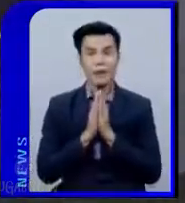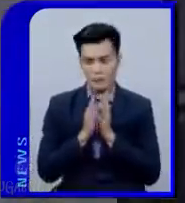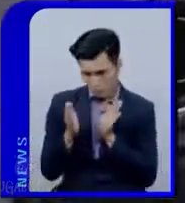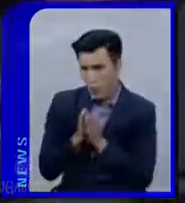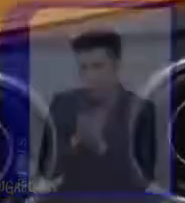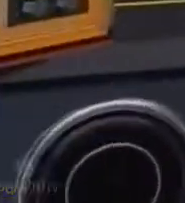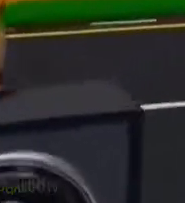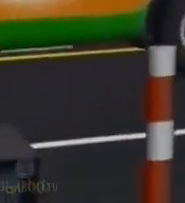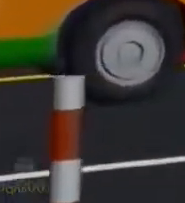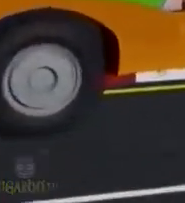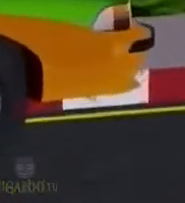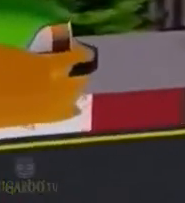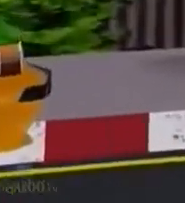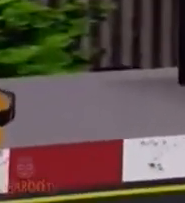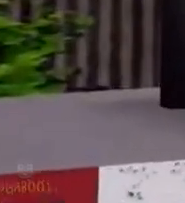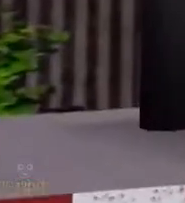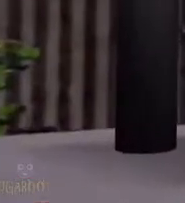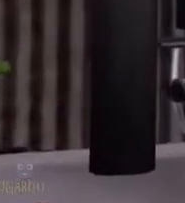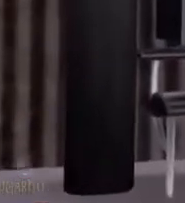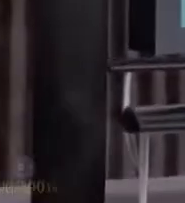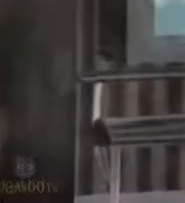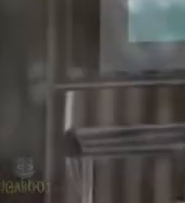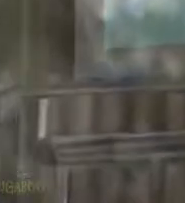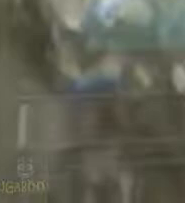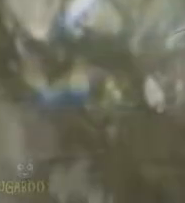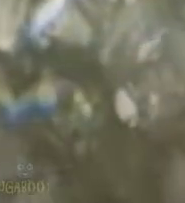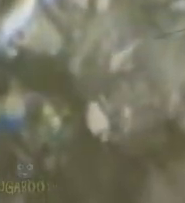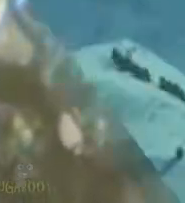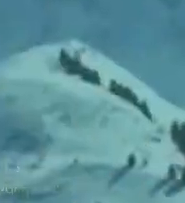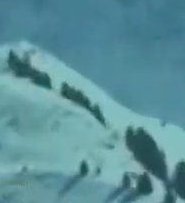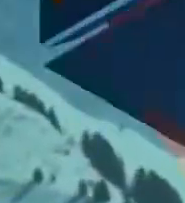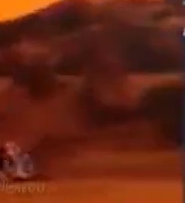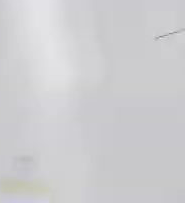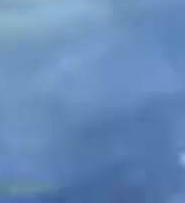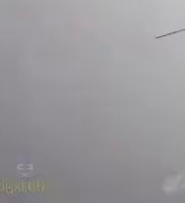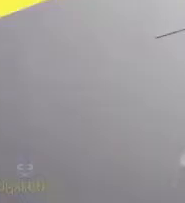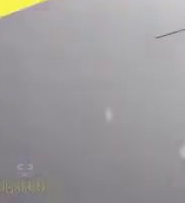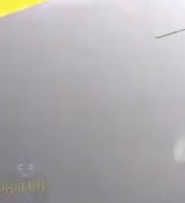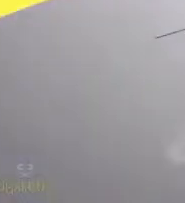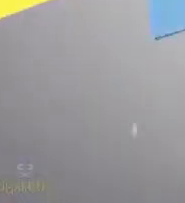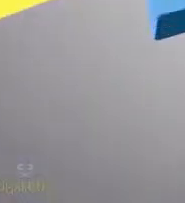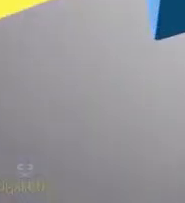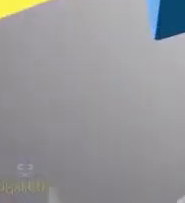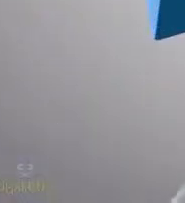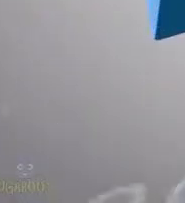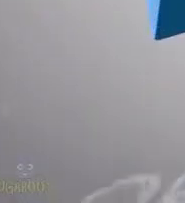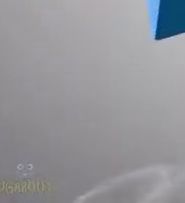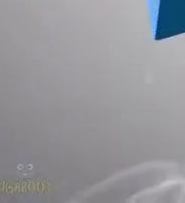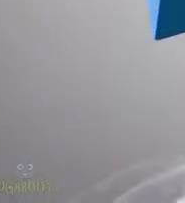ไม่เป็นไรที่พร้อมเลยไม่ร้องแล้วแค่ที่นี่ไปเถอะเปิดไปเขียวให้